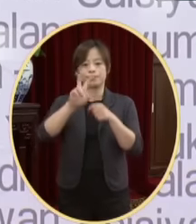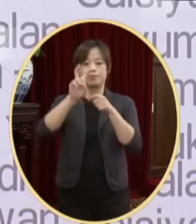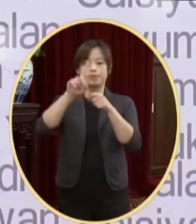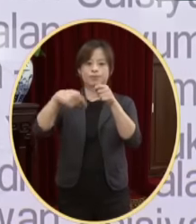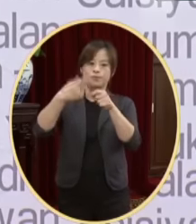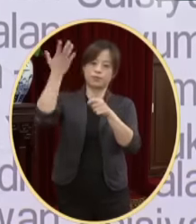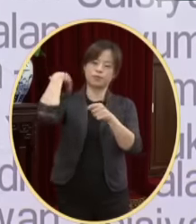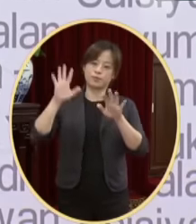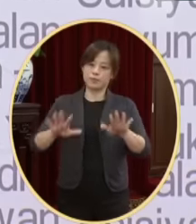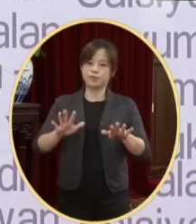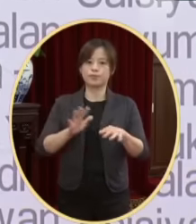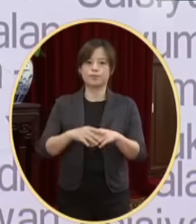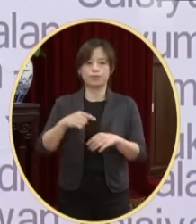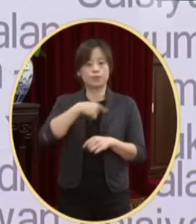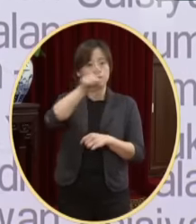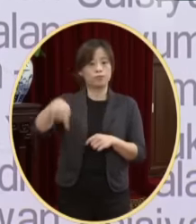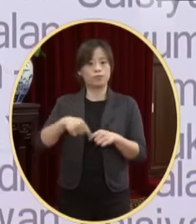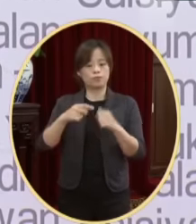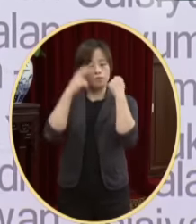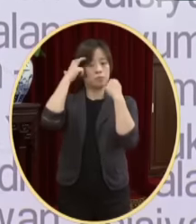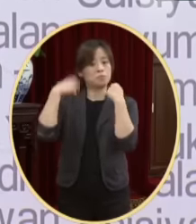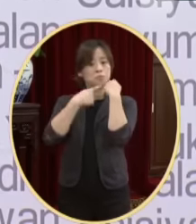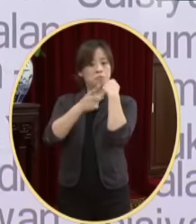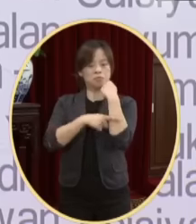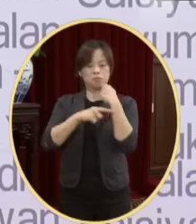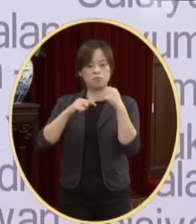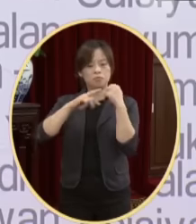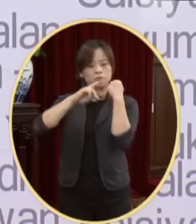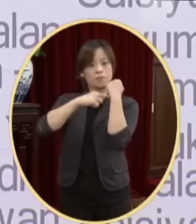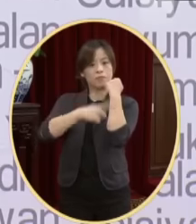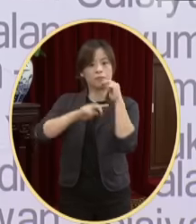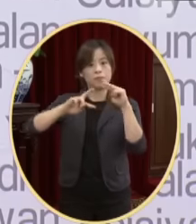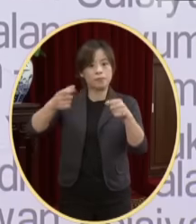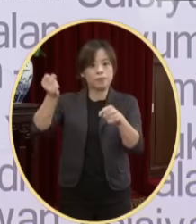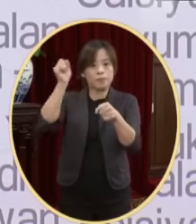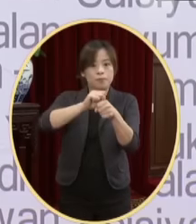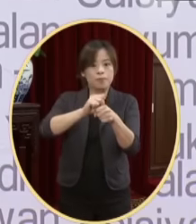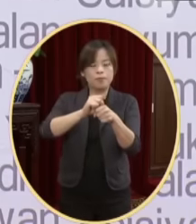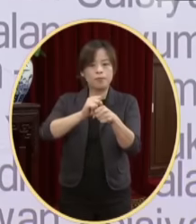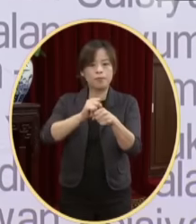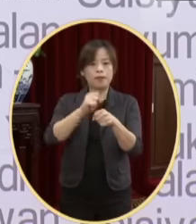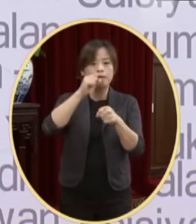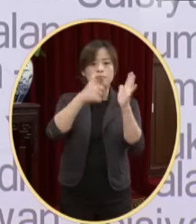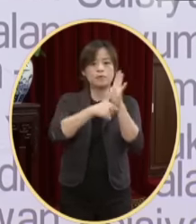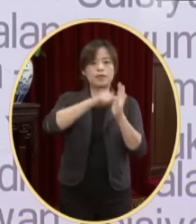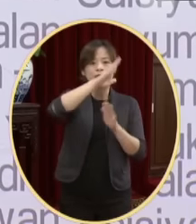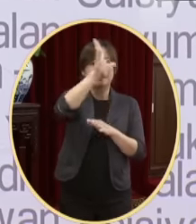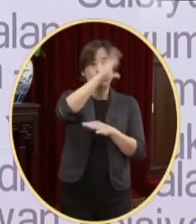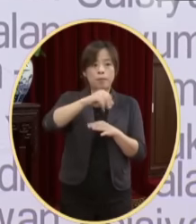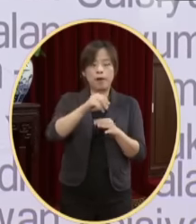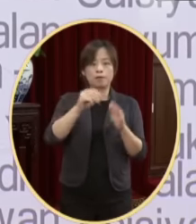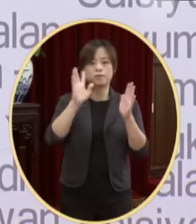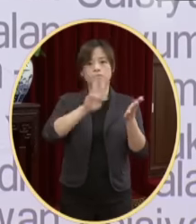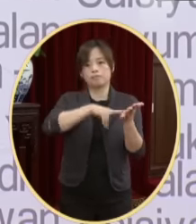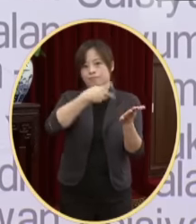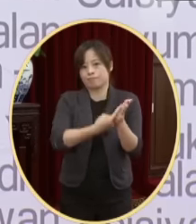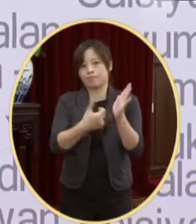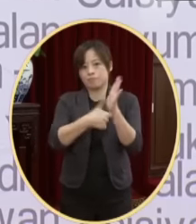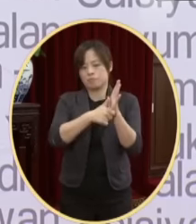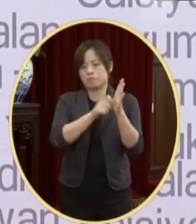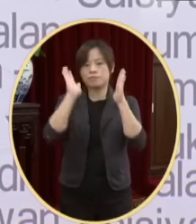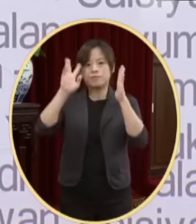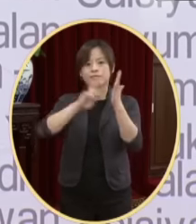22年前的今天，我们宪法征修条文里面的三包正式证